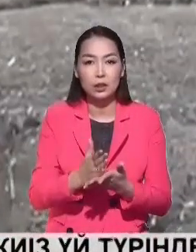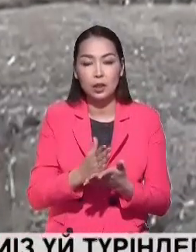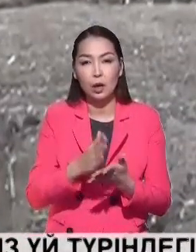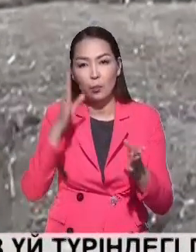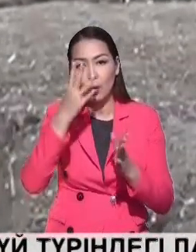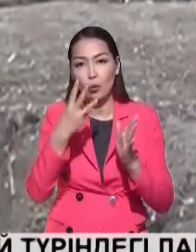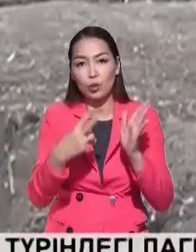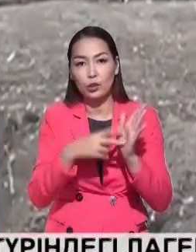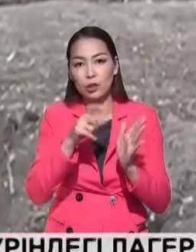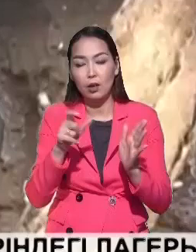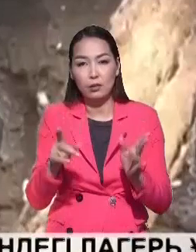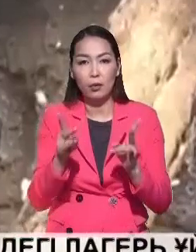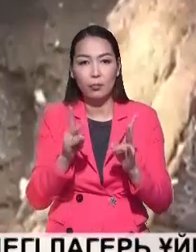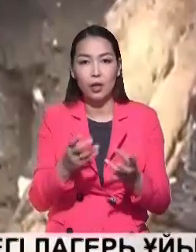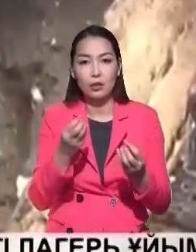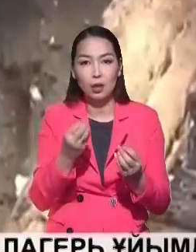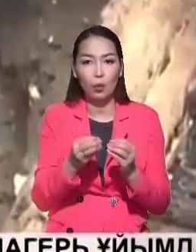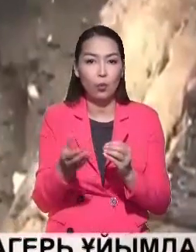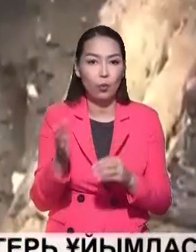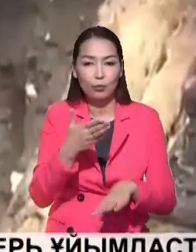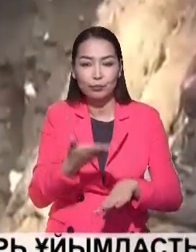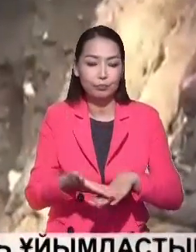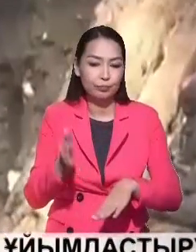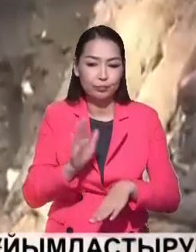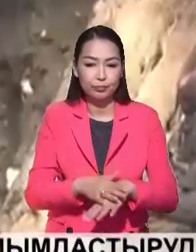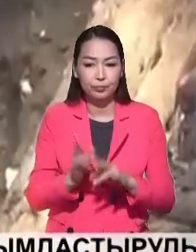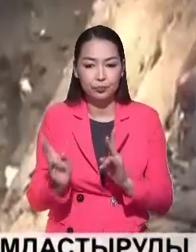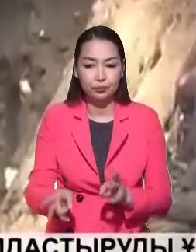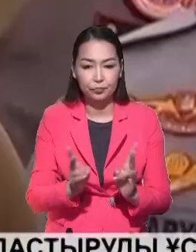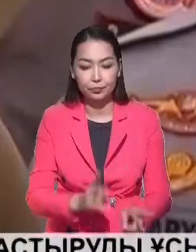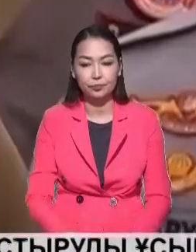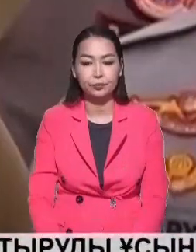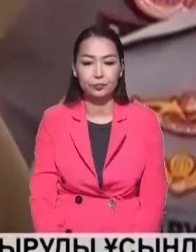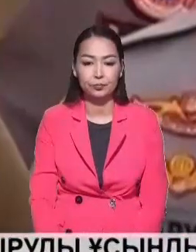адам опат болып, тағы ондаған адам ауыр жарақат алды.